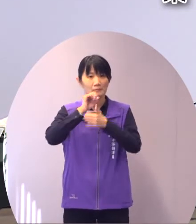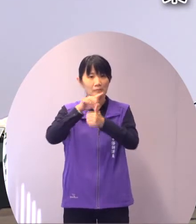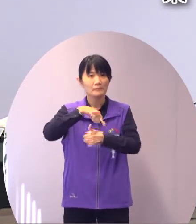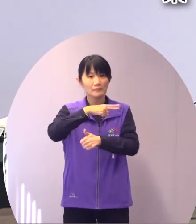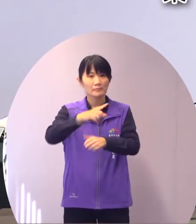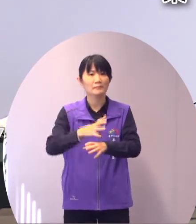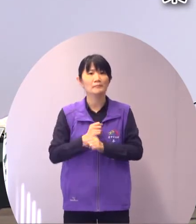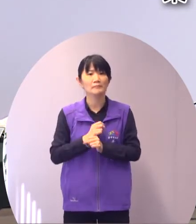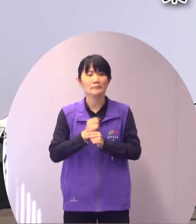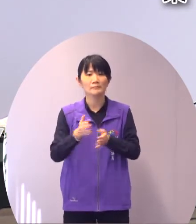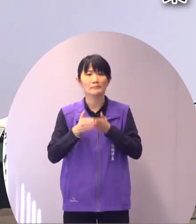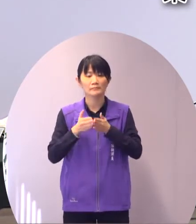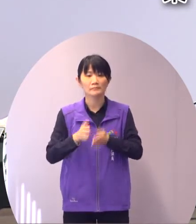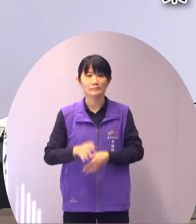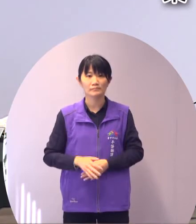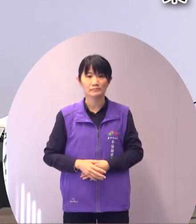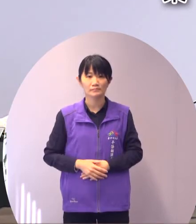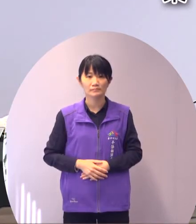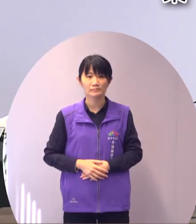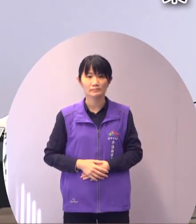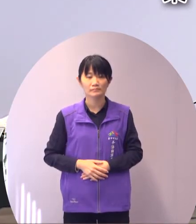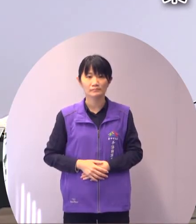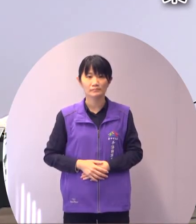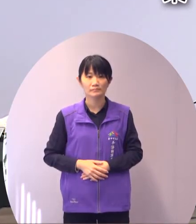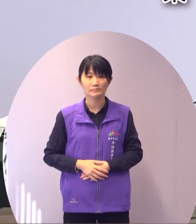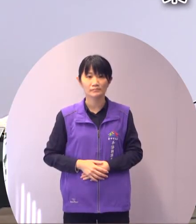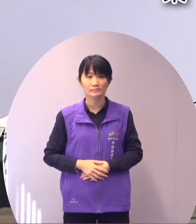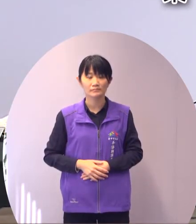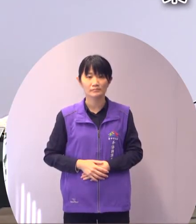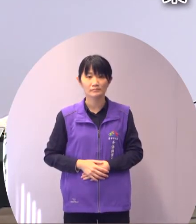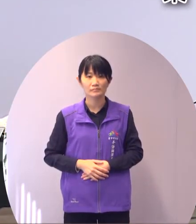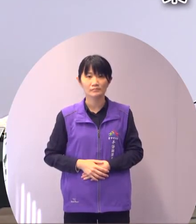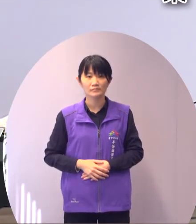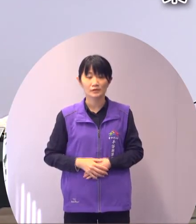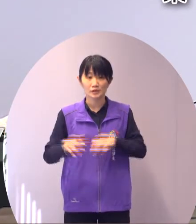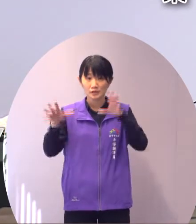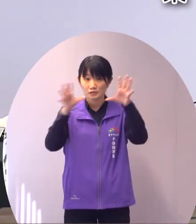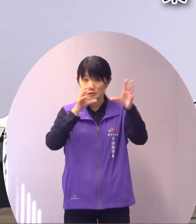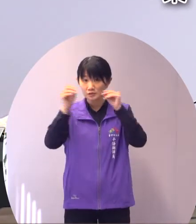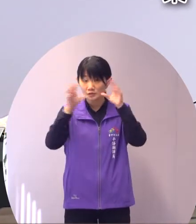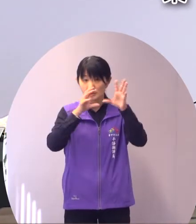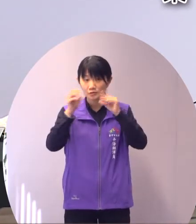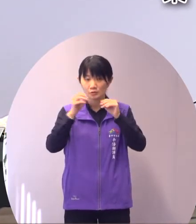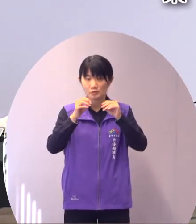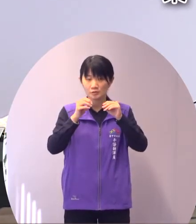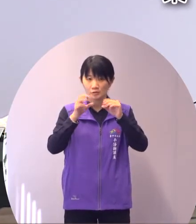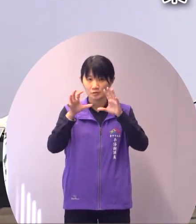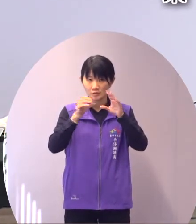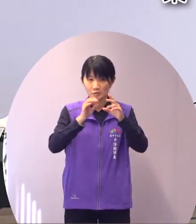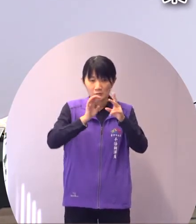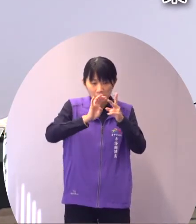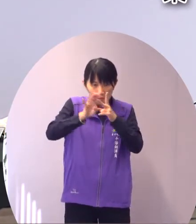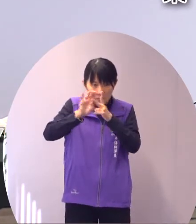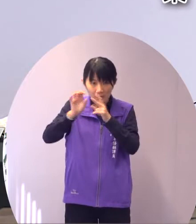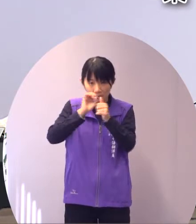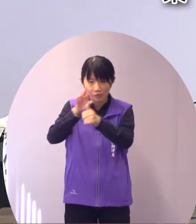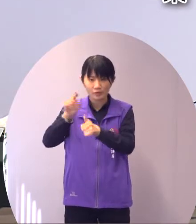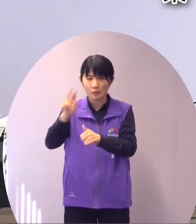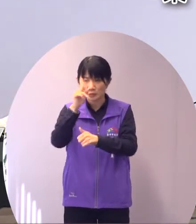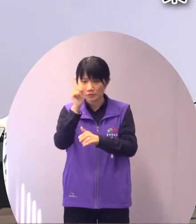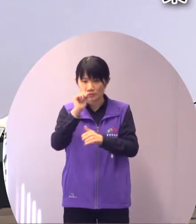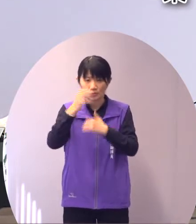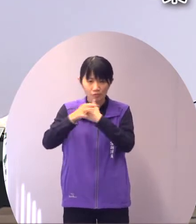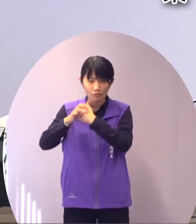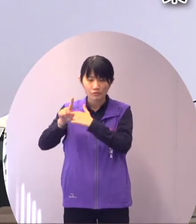哈。那没有提到的，好，如果我们这个资讯中心已经有个别通知各个局处哪里需要改进的，